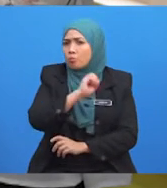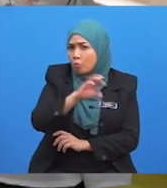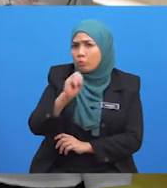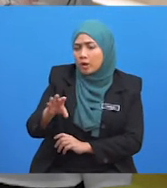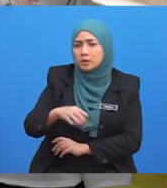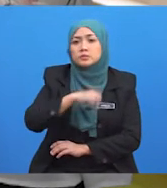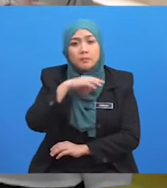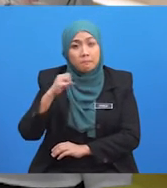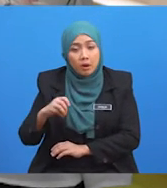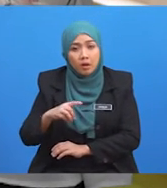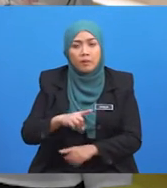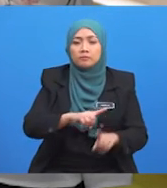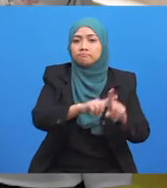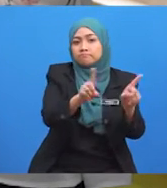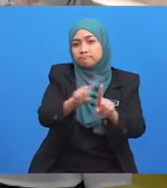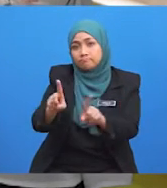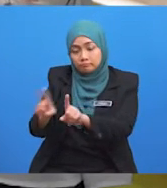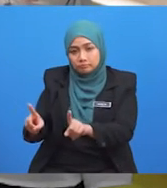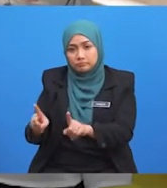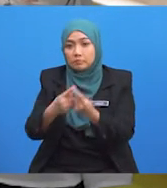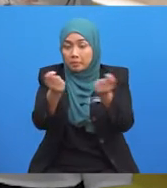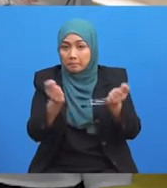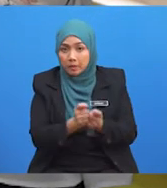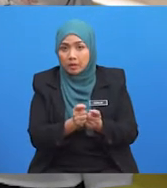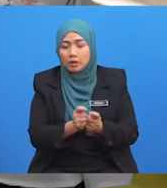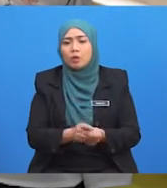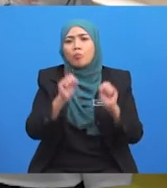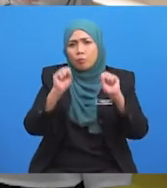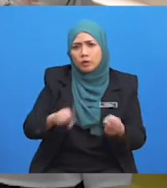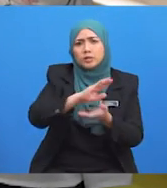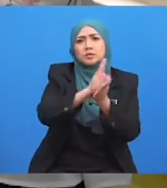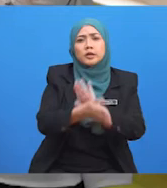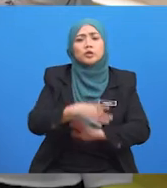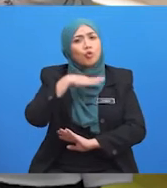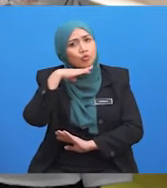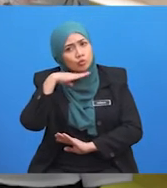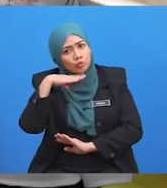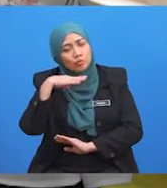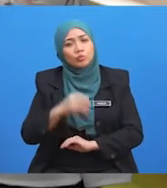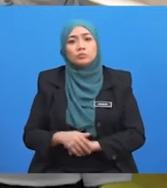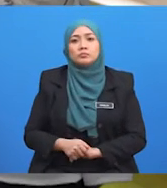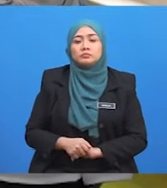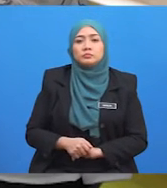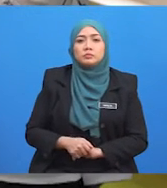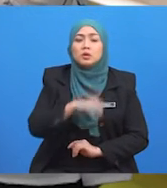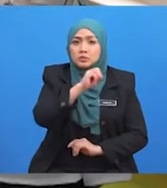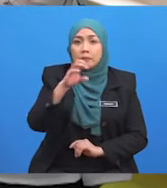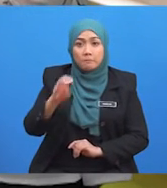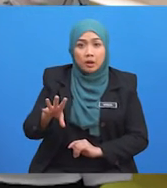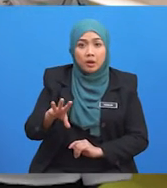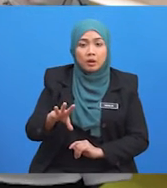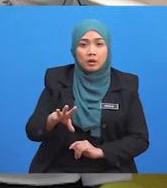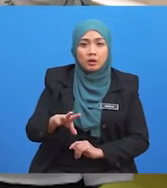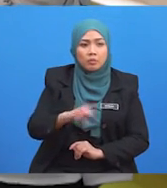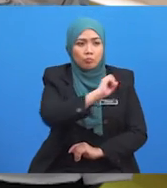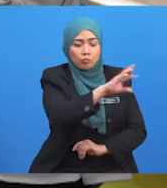merata tempat akan menyebabkan alam sekitar menjadi kotor dan tercemar. Setuju. Sampah yang buang di merata